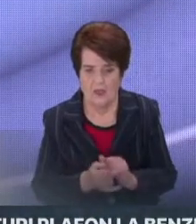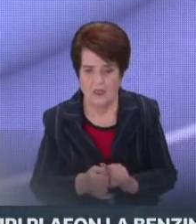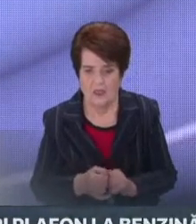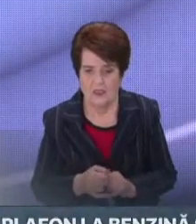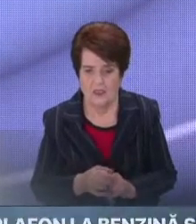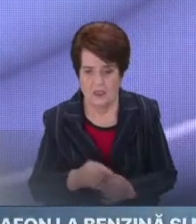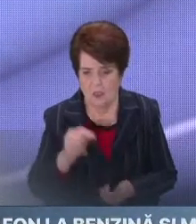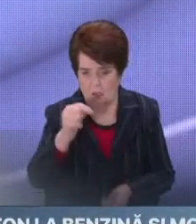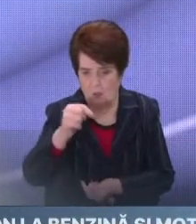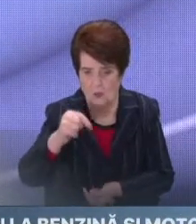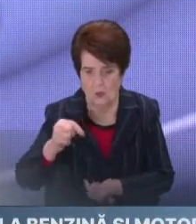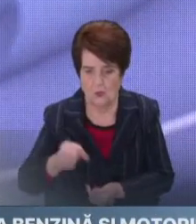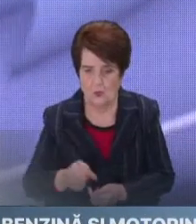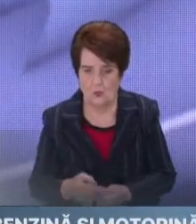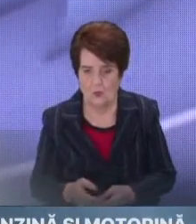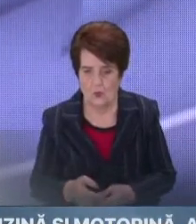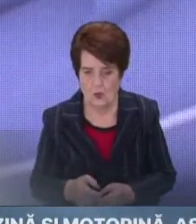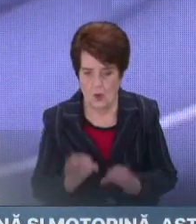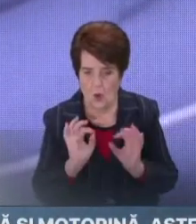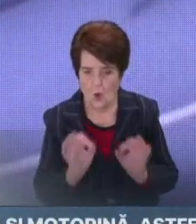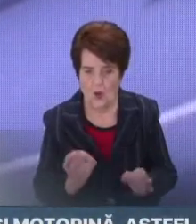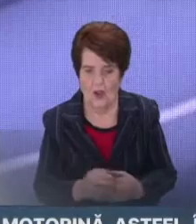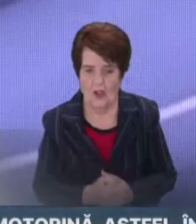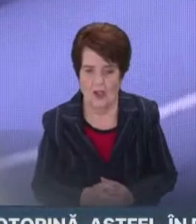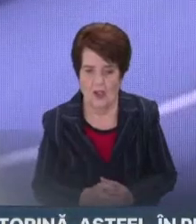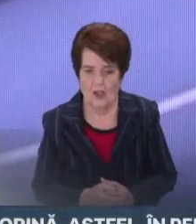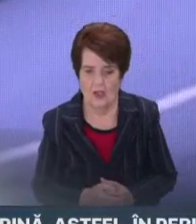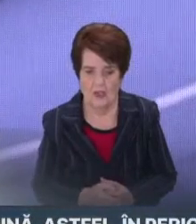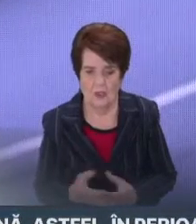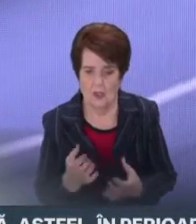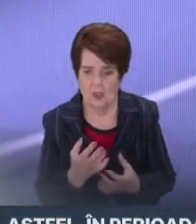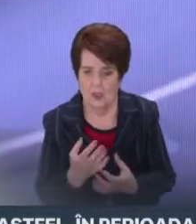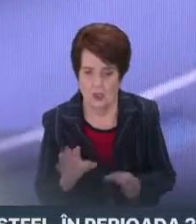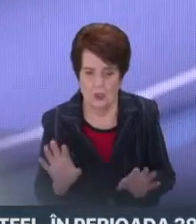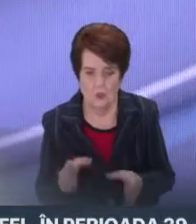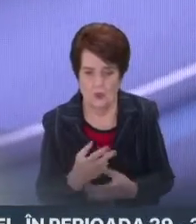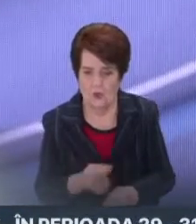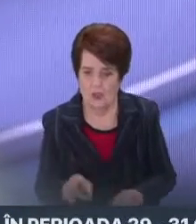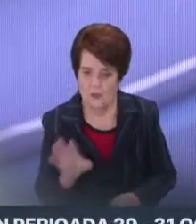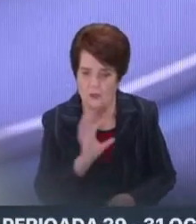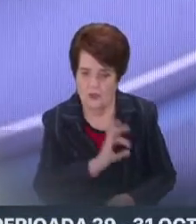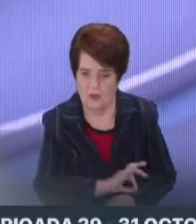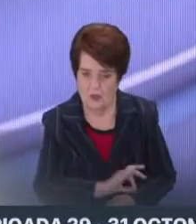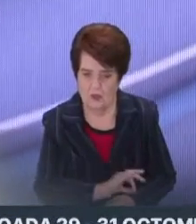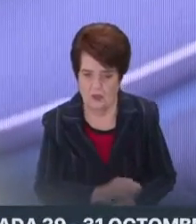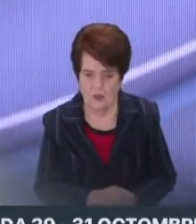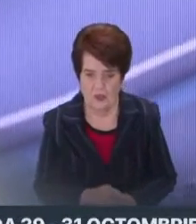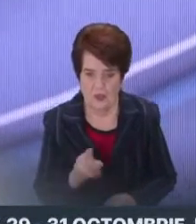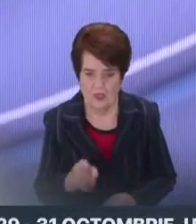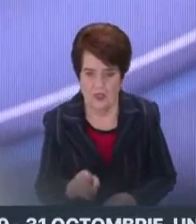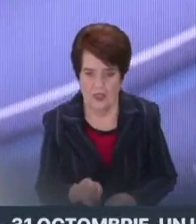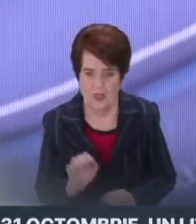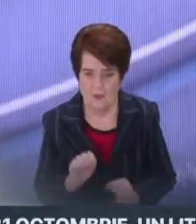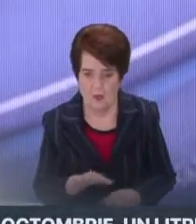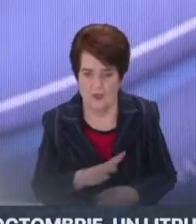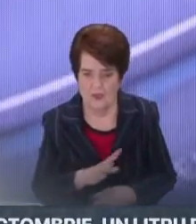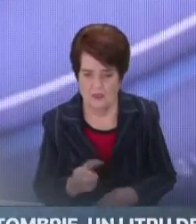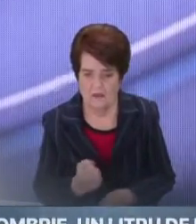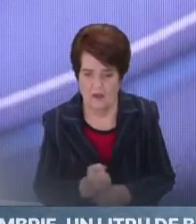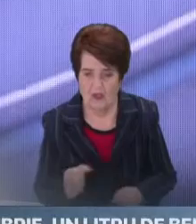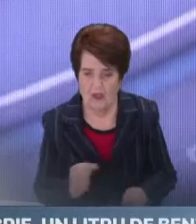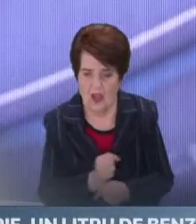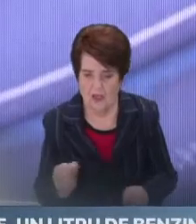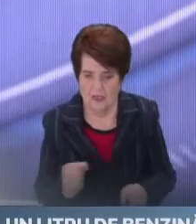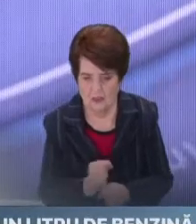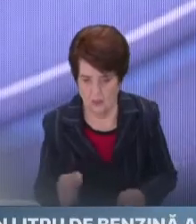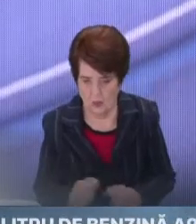în condiții nu ca la uzină, deci nu este necesar de utilizat, pentru că ele și conduc la producerea